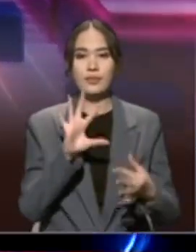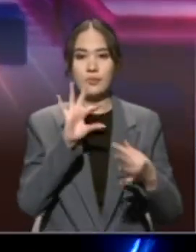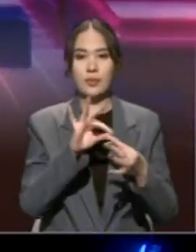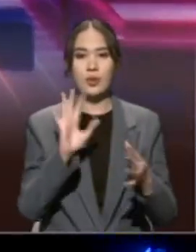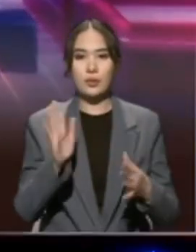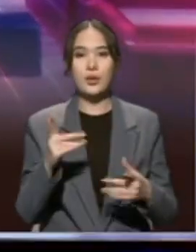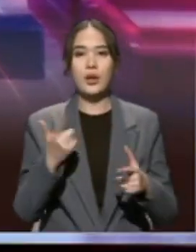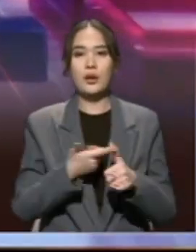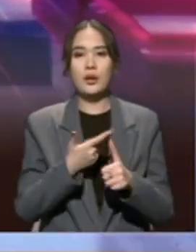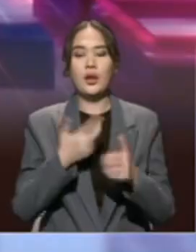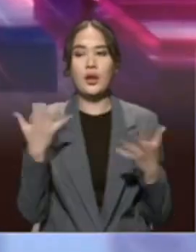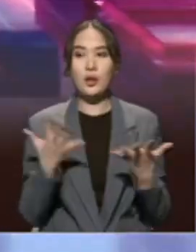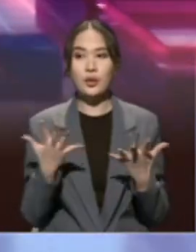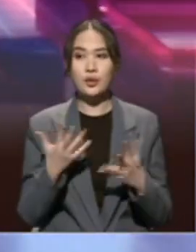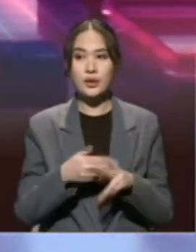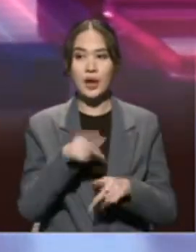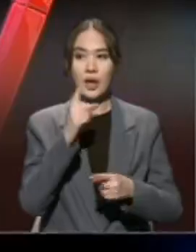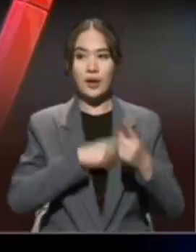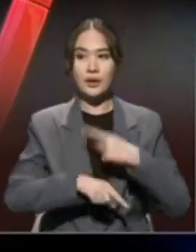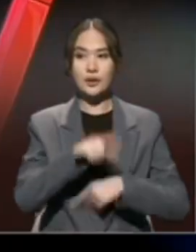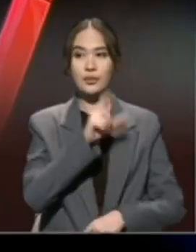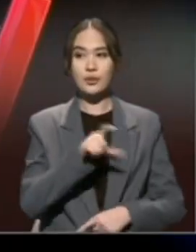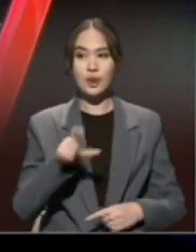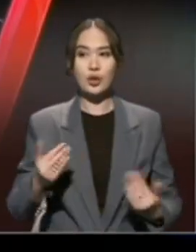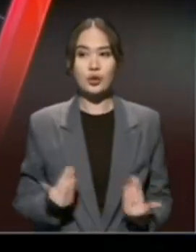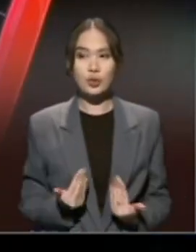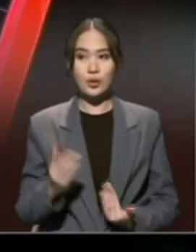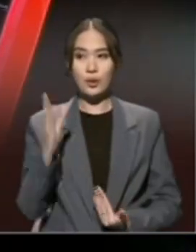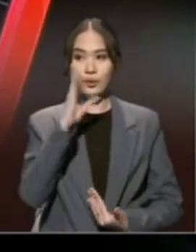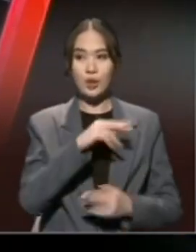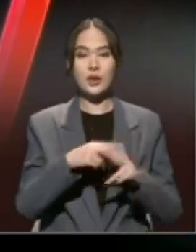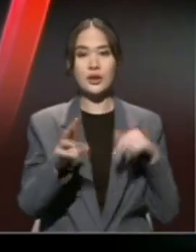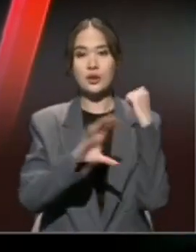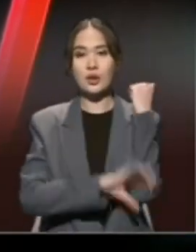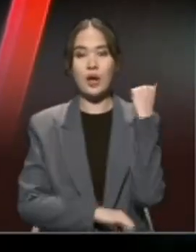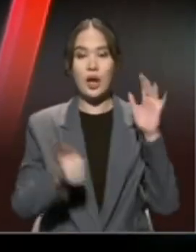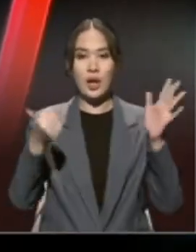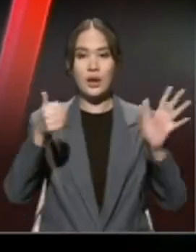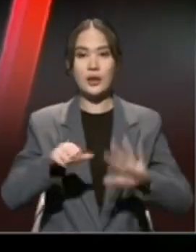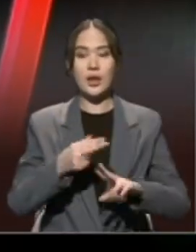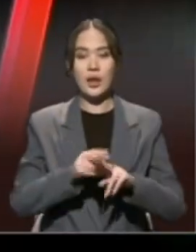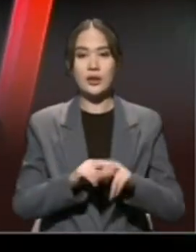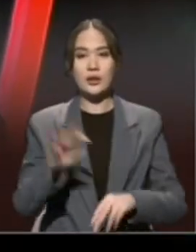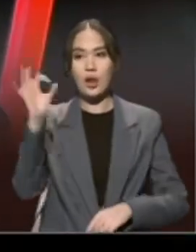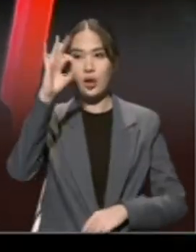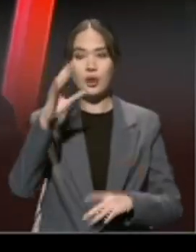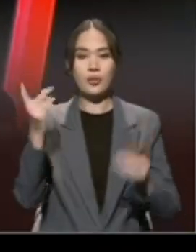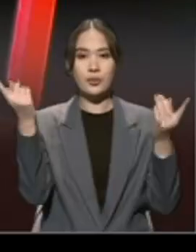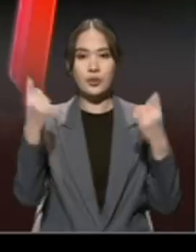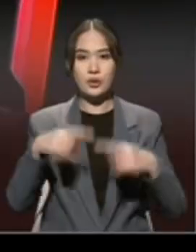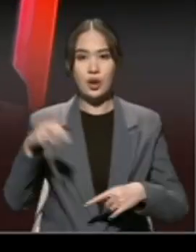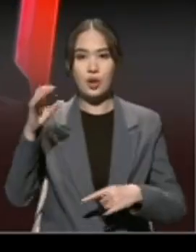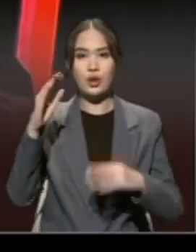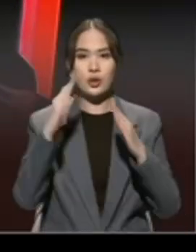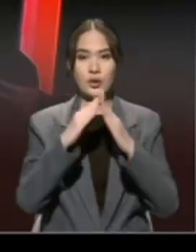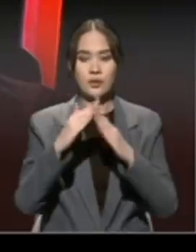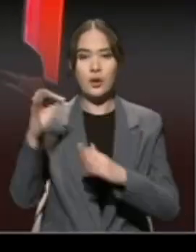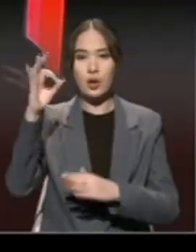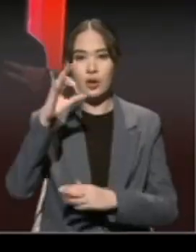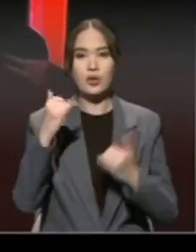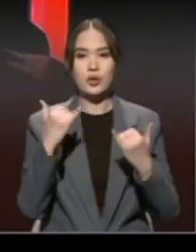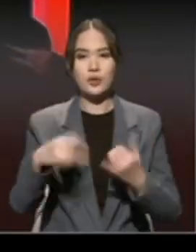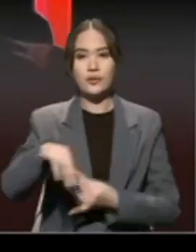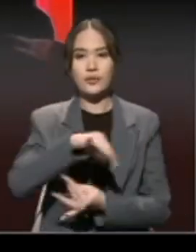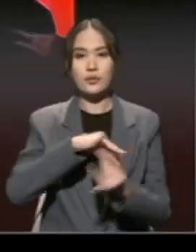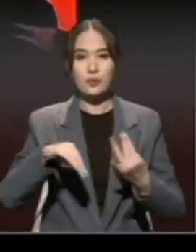Ол қалай аталады? Осы арқылы азаматтарымыз қайтып баспаналы бола алады. Соңғы 6 айдың өзінде баспана құнының құлдырап кеткені рас па? Бүгін ашық алаңда